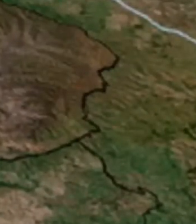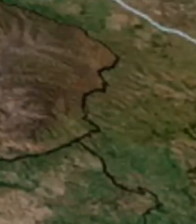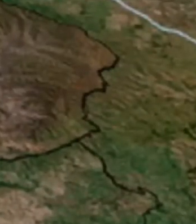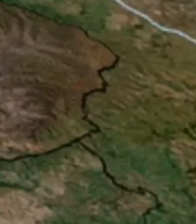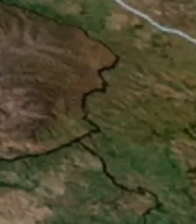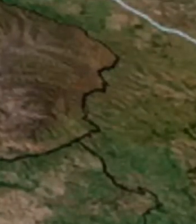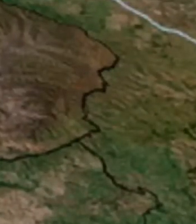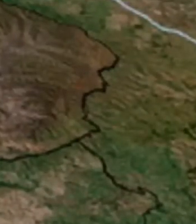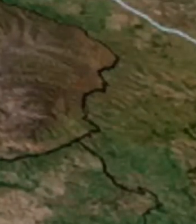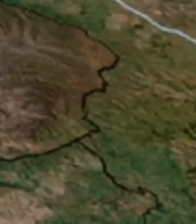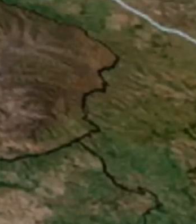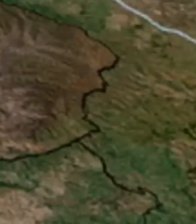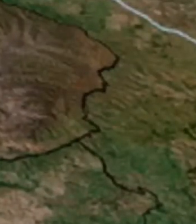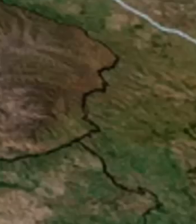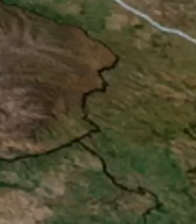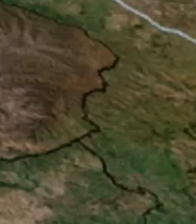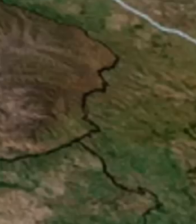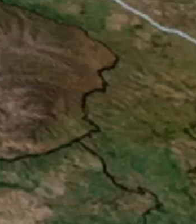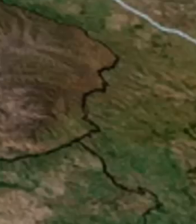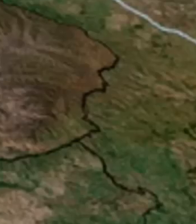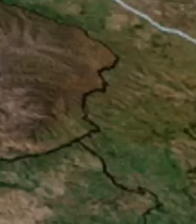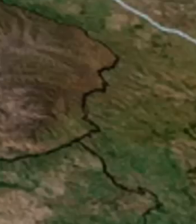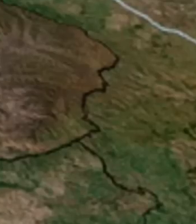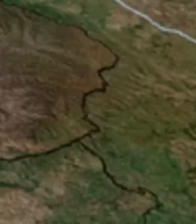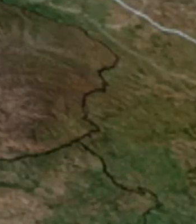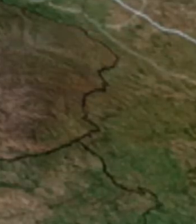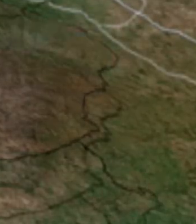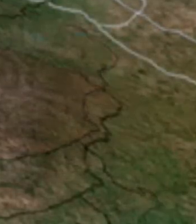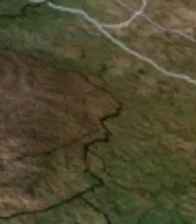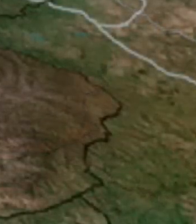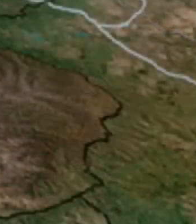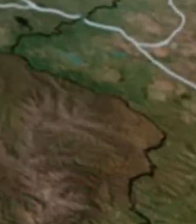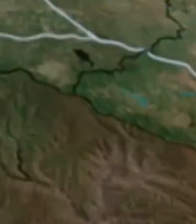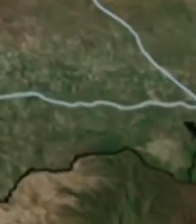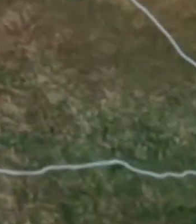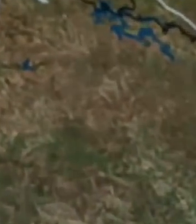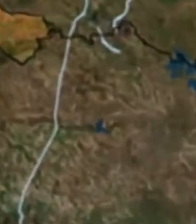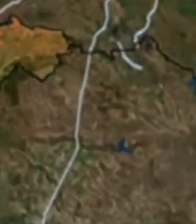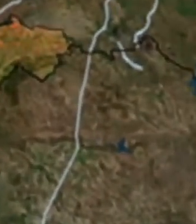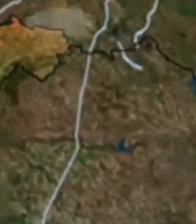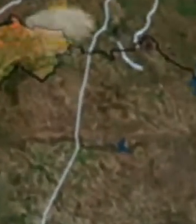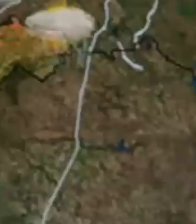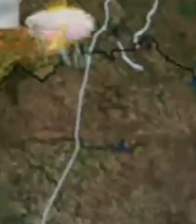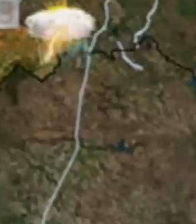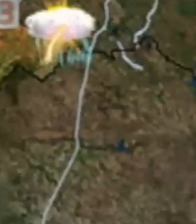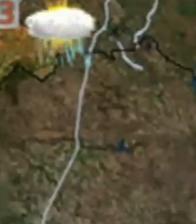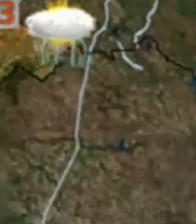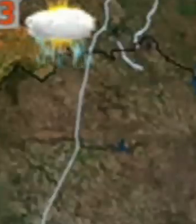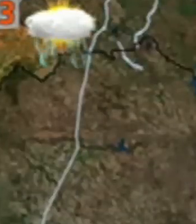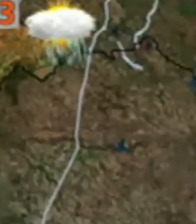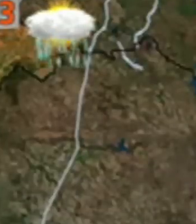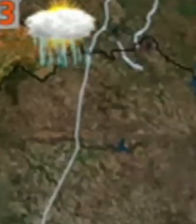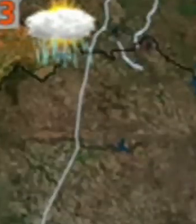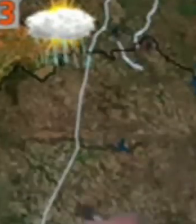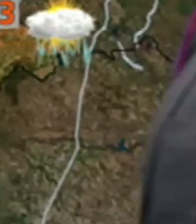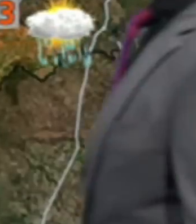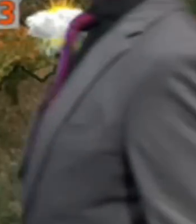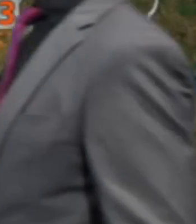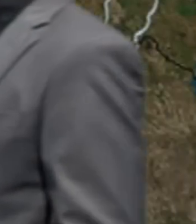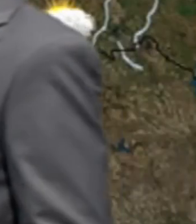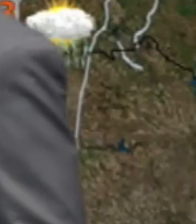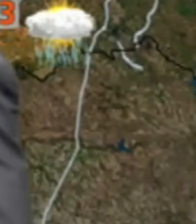ka Bothaville Sasolburg Metsimaholo le ka Frankfurt Bethlehem ke tša 30 province eo ka moka go merelelwa province ya Northwest province eo ka moka re